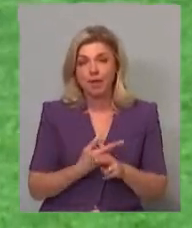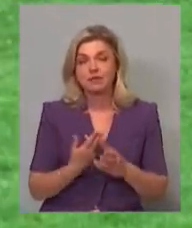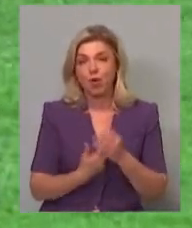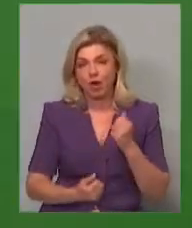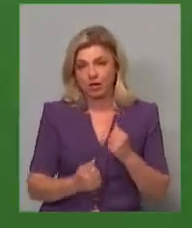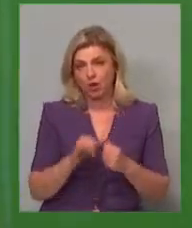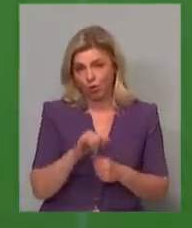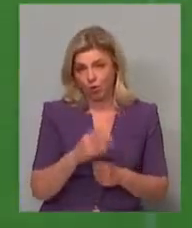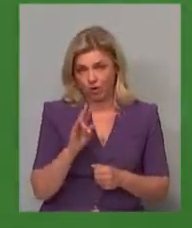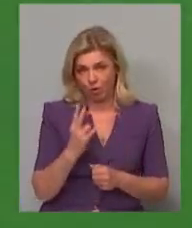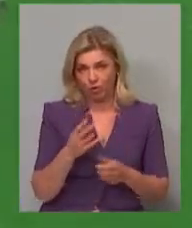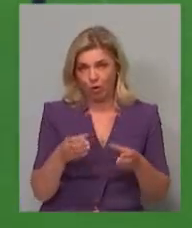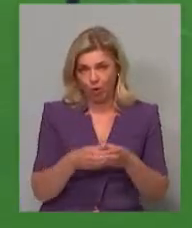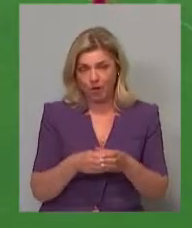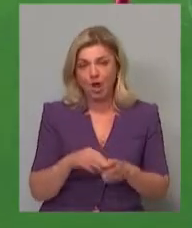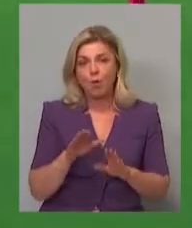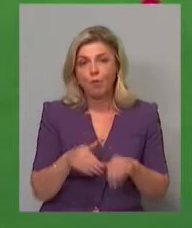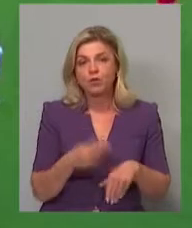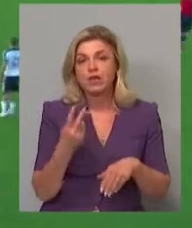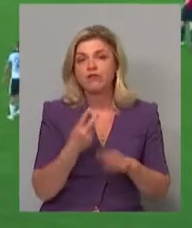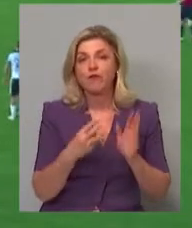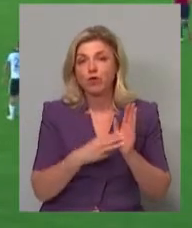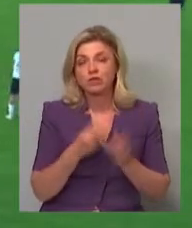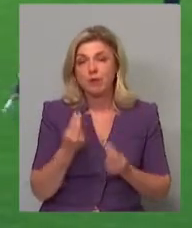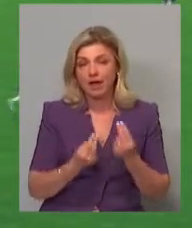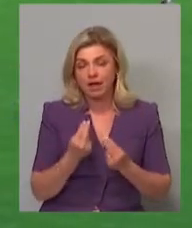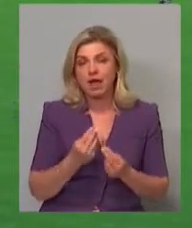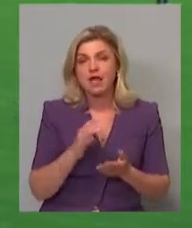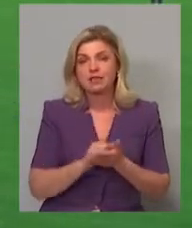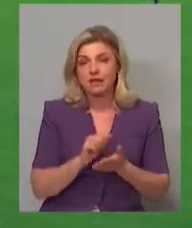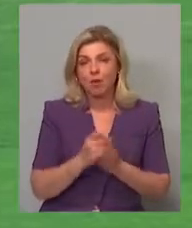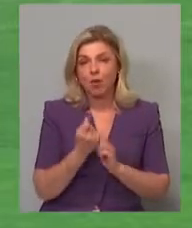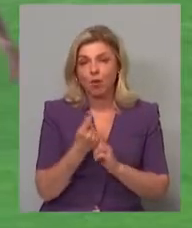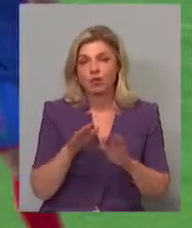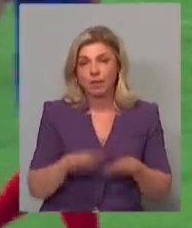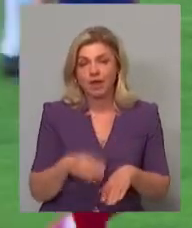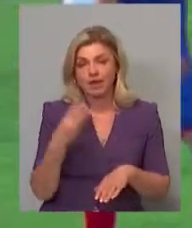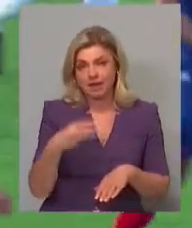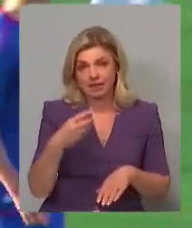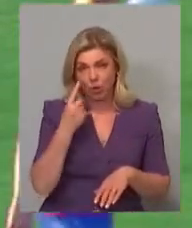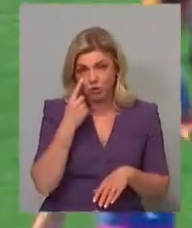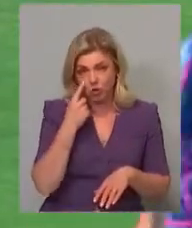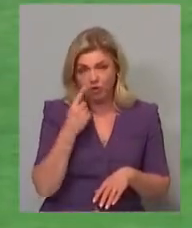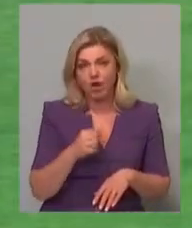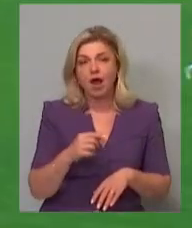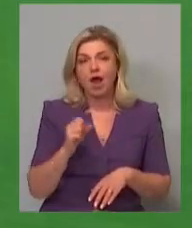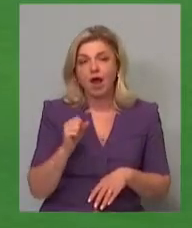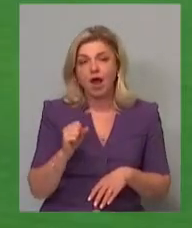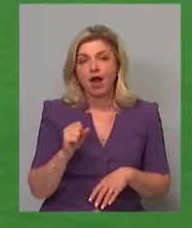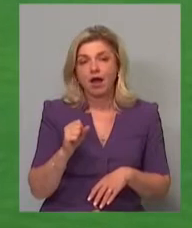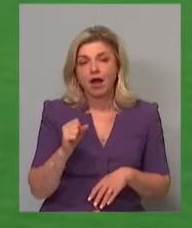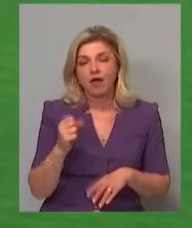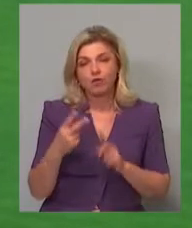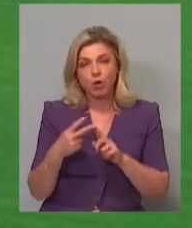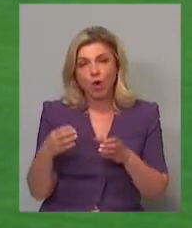«Корабелів». Після 28 зіграних матчів МФК «Миколаїв» посідає 11 місце з 30 очками. «Агробізнес» посідає третє